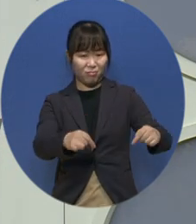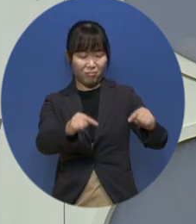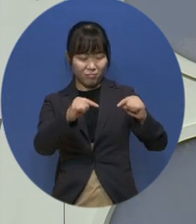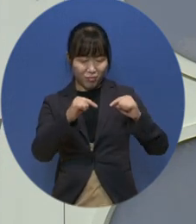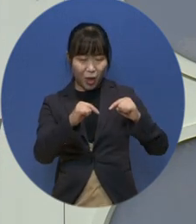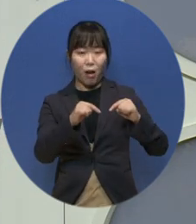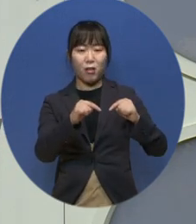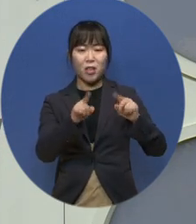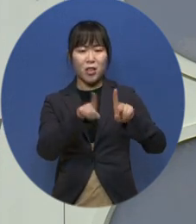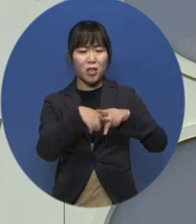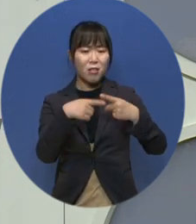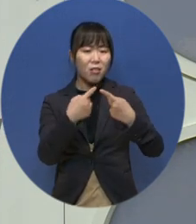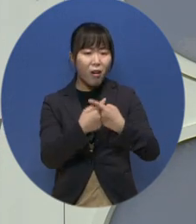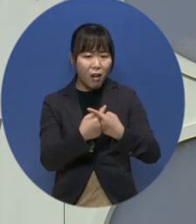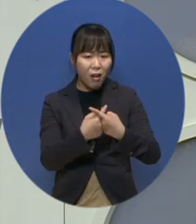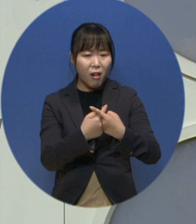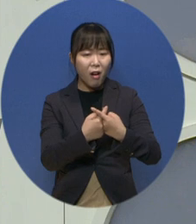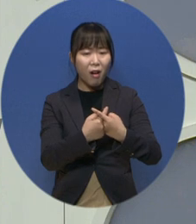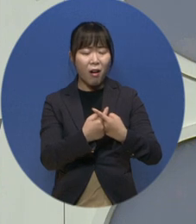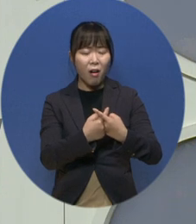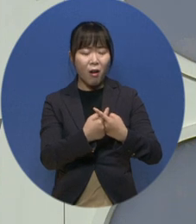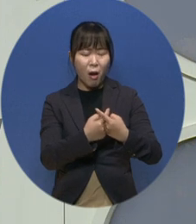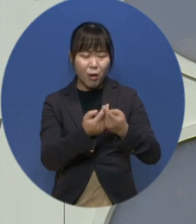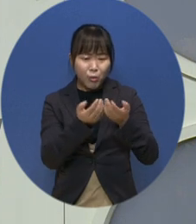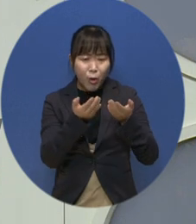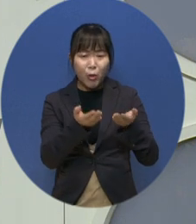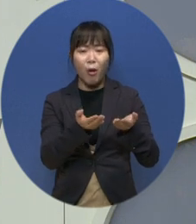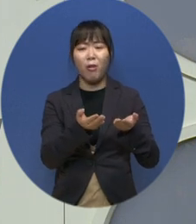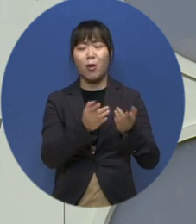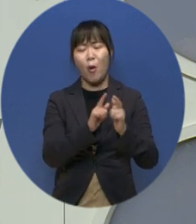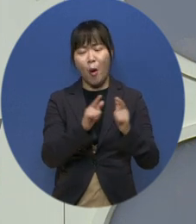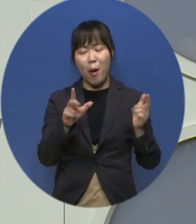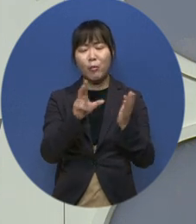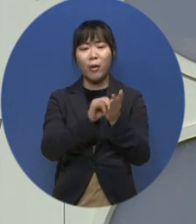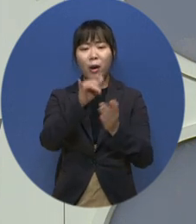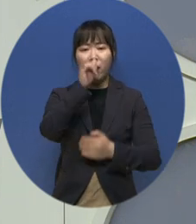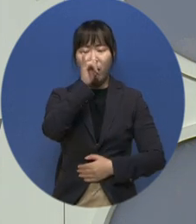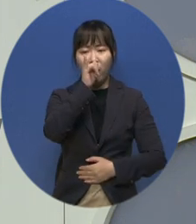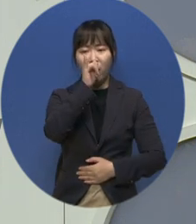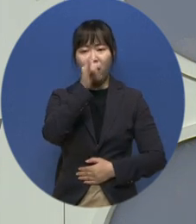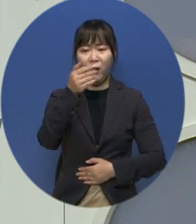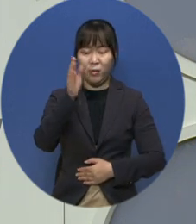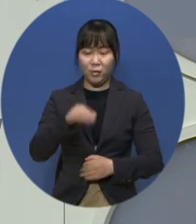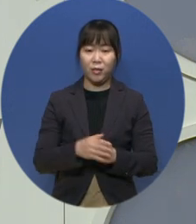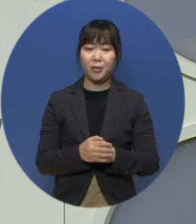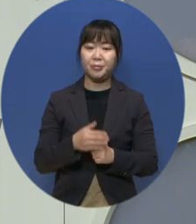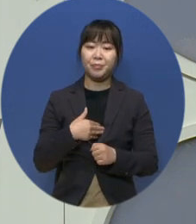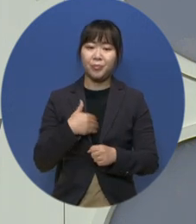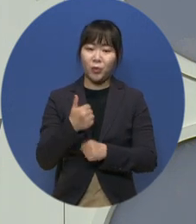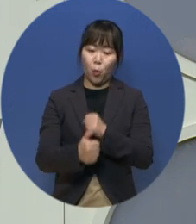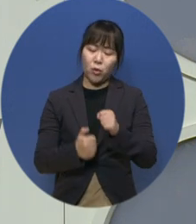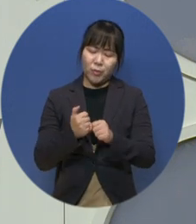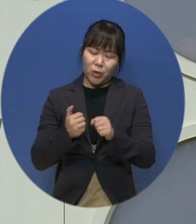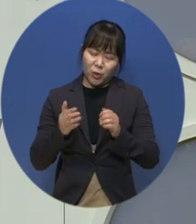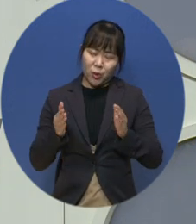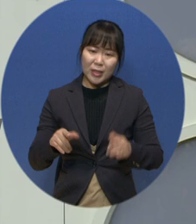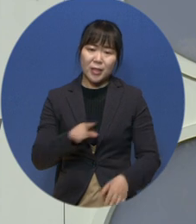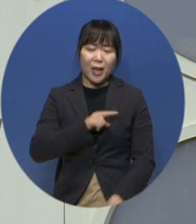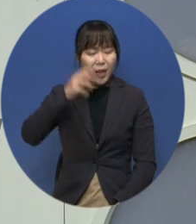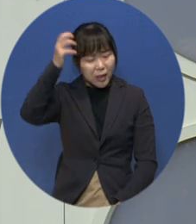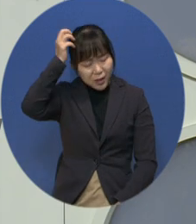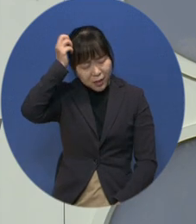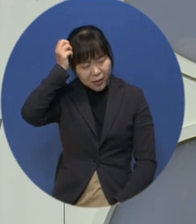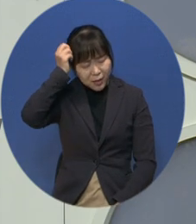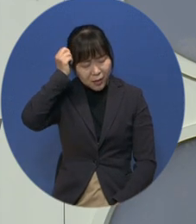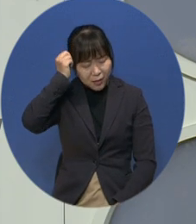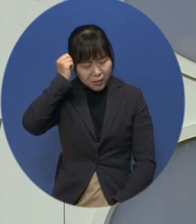참여를 해서 알아듣게 이해도를 시켜야 되고 등등 뭐 여러 가지 문제가 있었지만 제 50년 연기 생활에 가장 기억에 남는 작품이